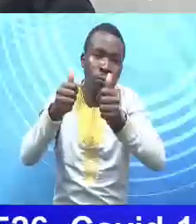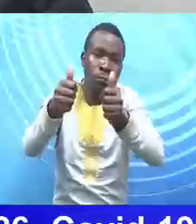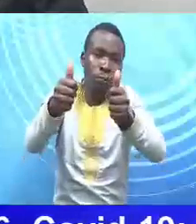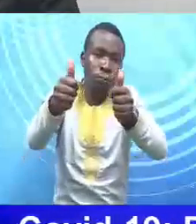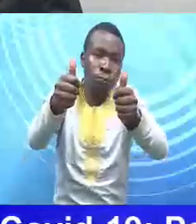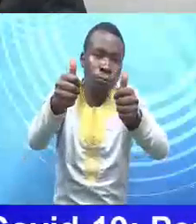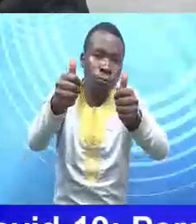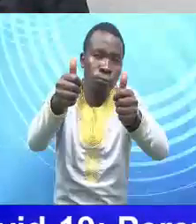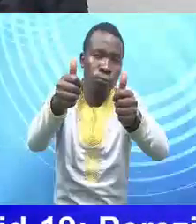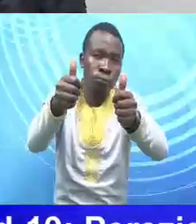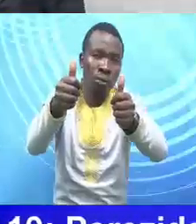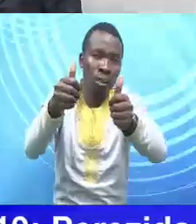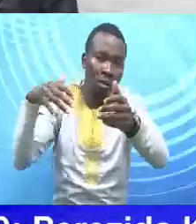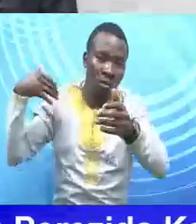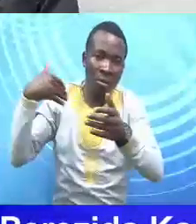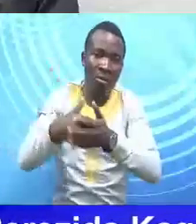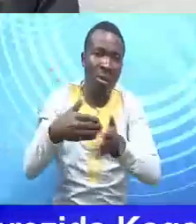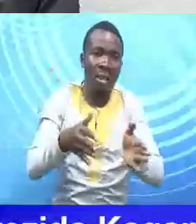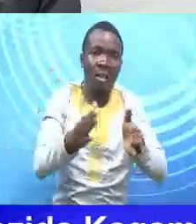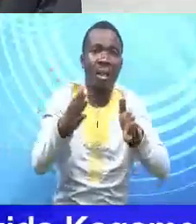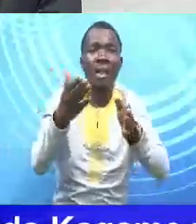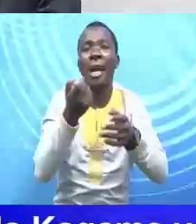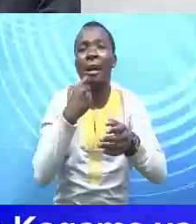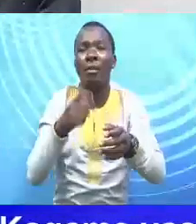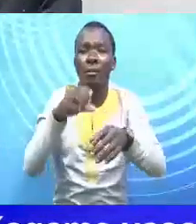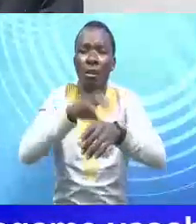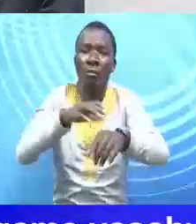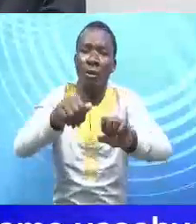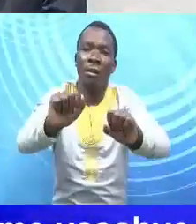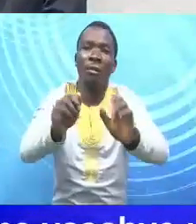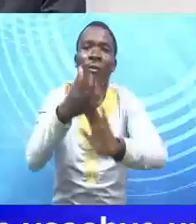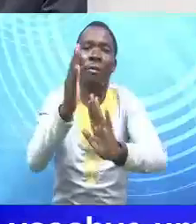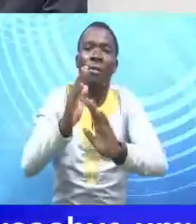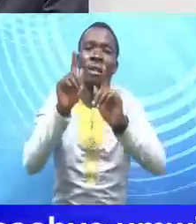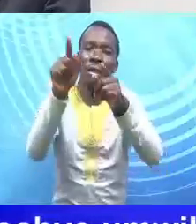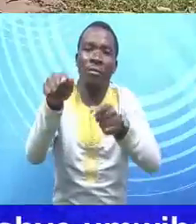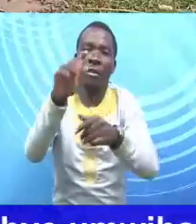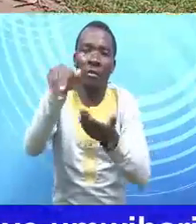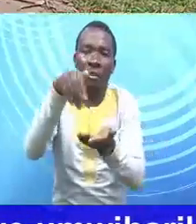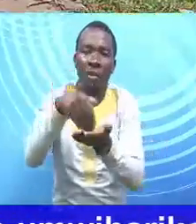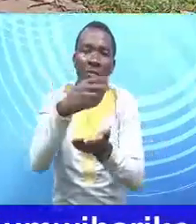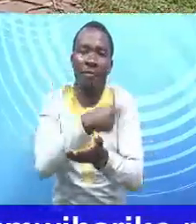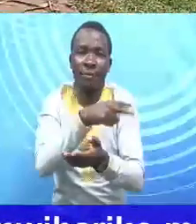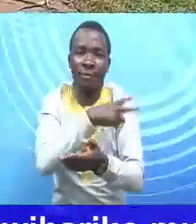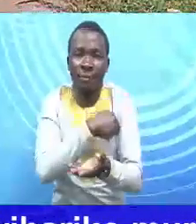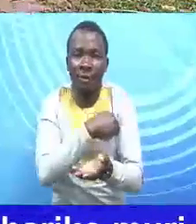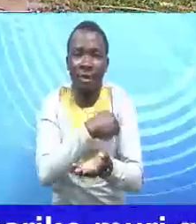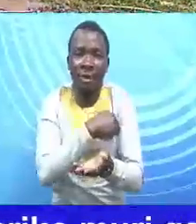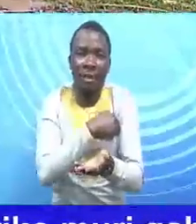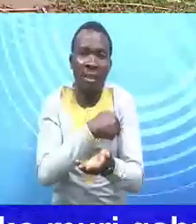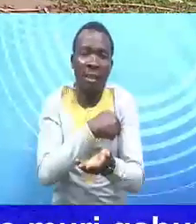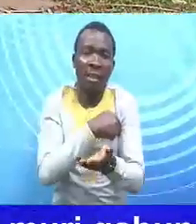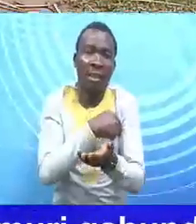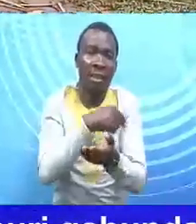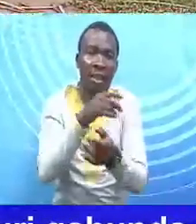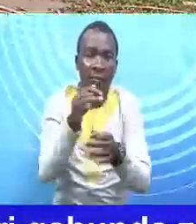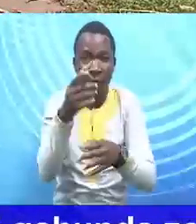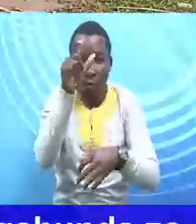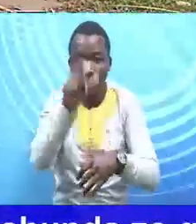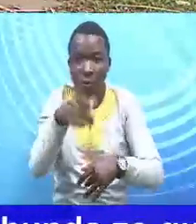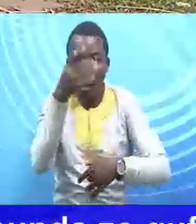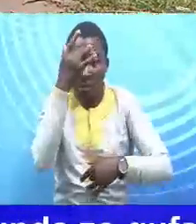hejuru kandi yagakwiye gufatira moto nka hano igahita imugeza kuri centre de sante. iyo umuntu arwaye burero bisaba kugira ngo umuntu